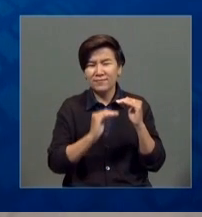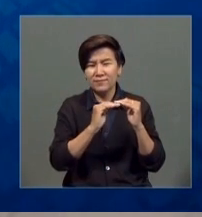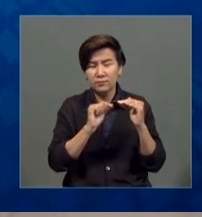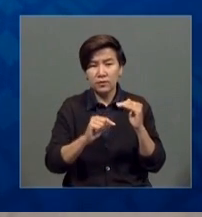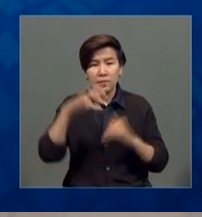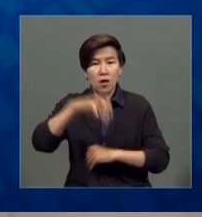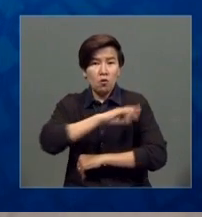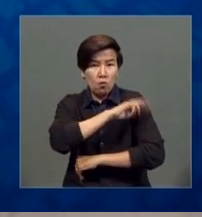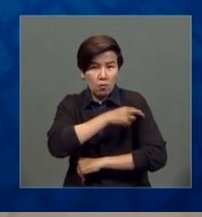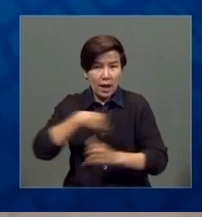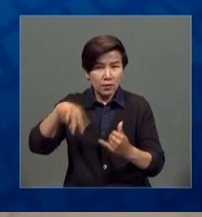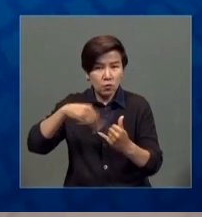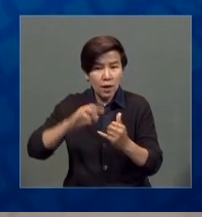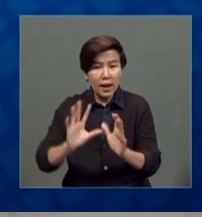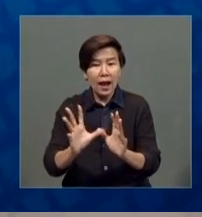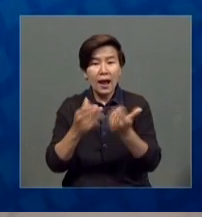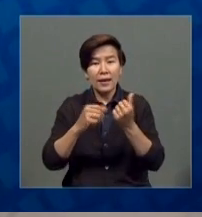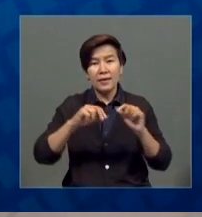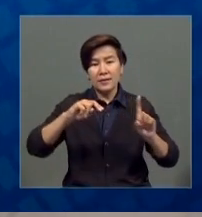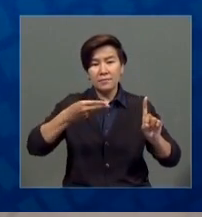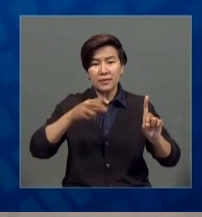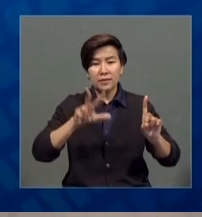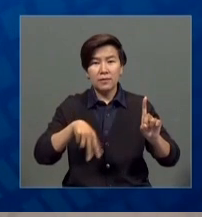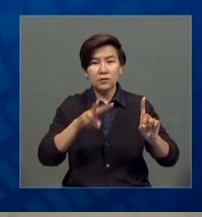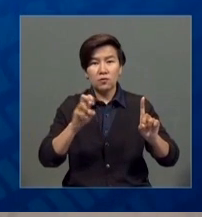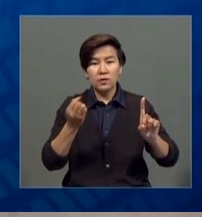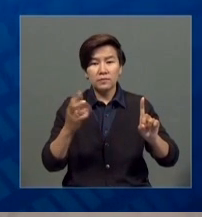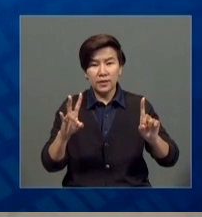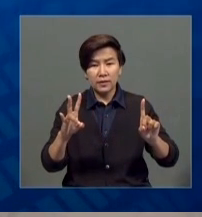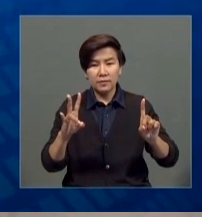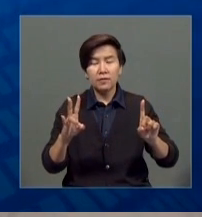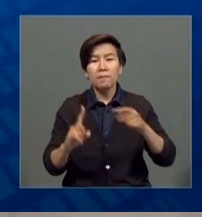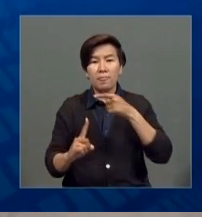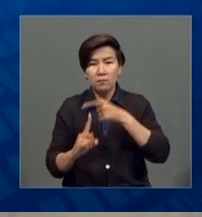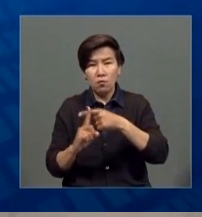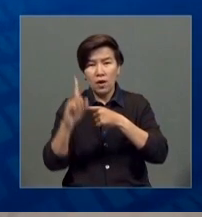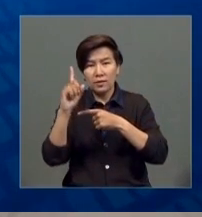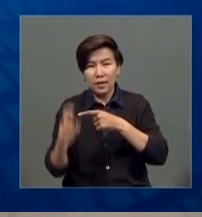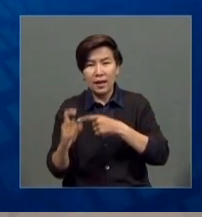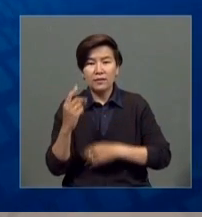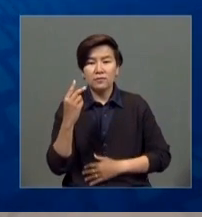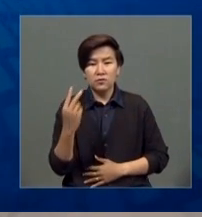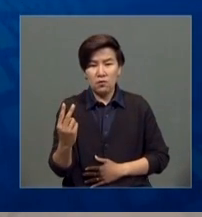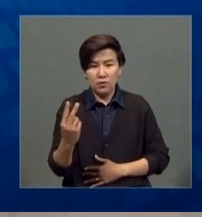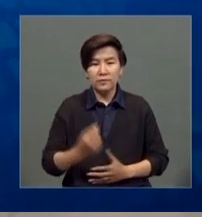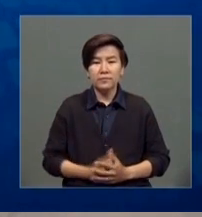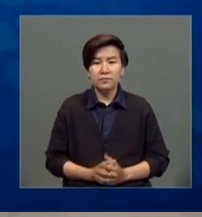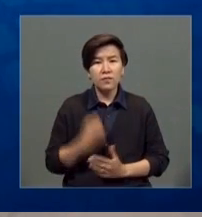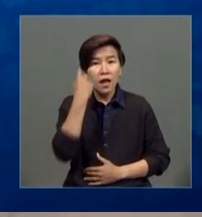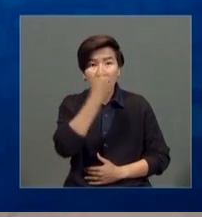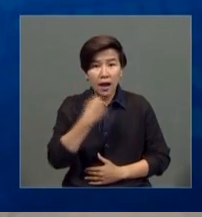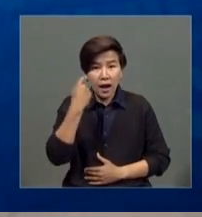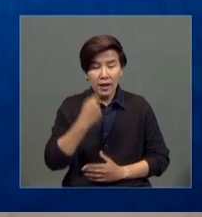ายเดินทางมาจากต่างประเทศเข้าสเตทควอรันทีน17รายรักษาหายเพิ่ม703รายและวัน